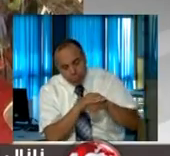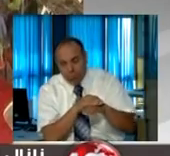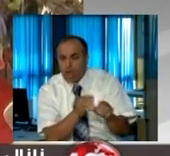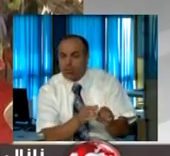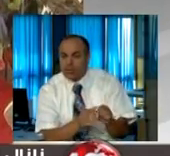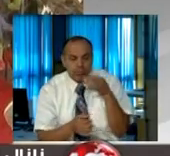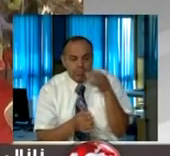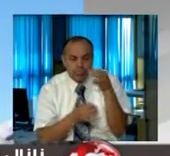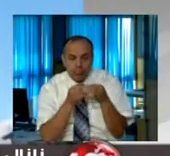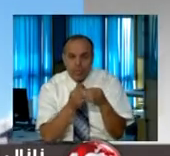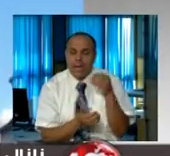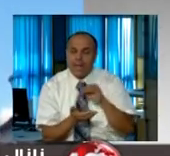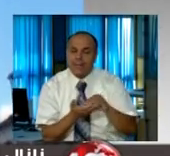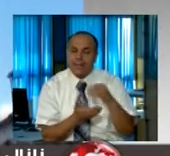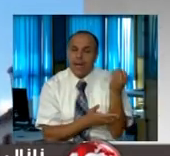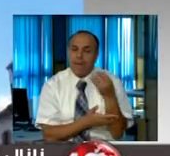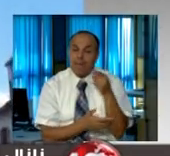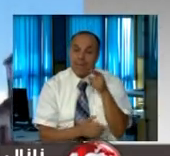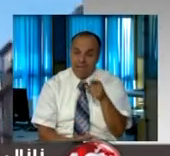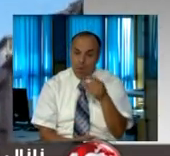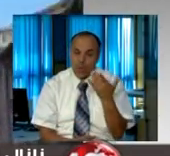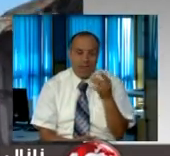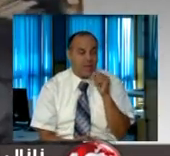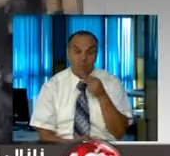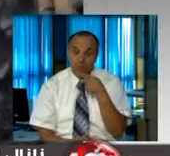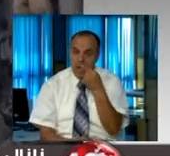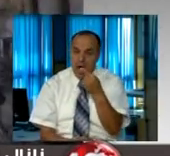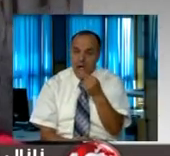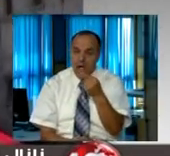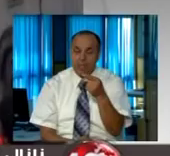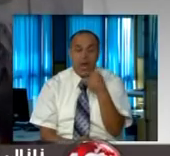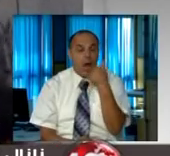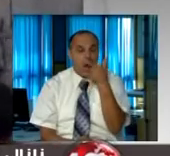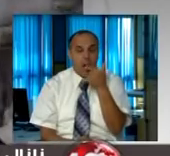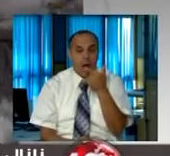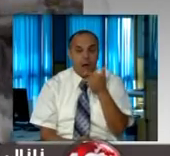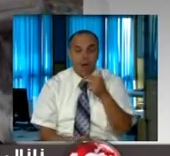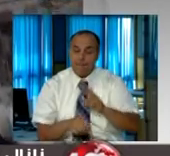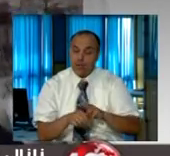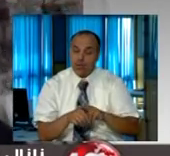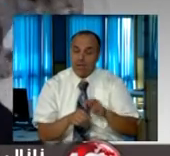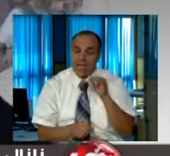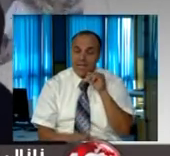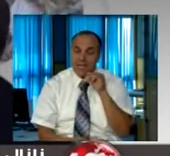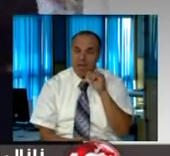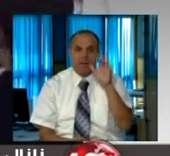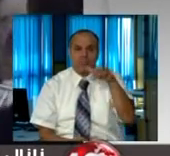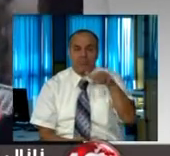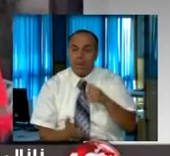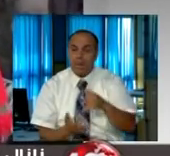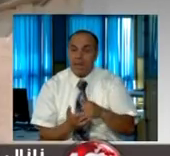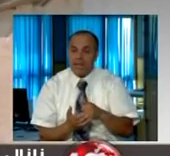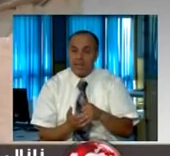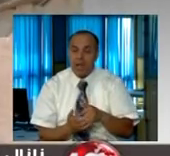وفق المتحدثة باسم إدارة الحماية المدنية في إيطاليا. من جهته قال عمدة إحدى بلدات المنطقة المنكوبة إن